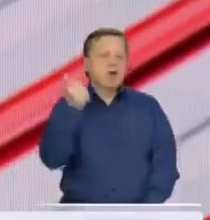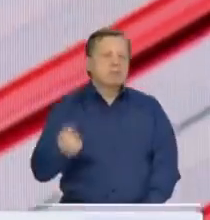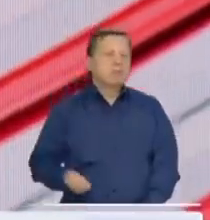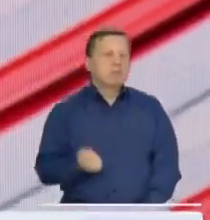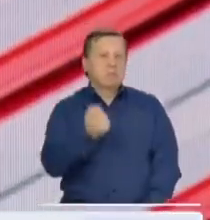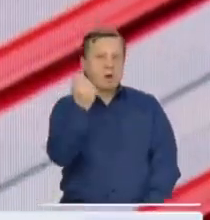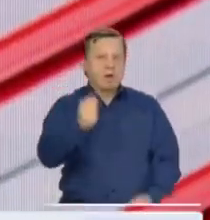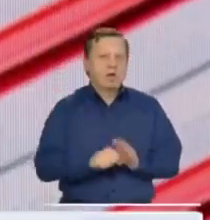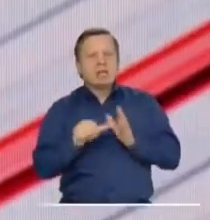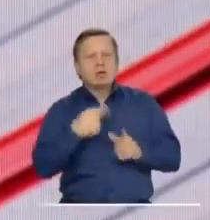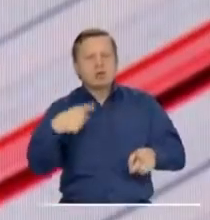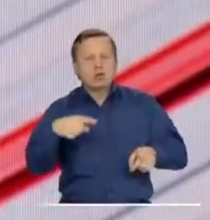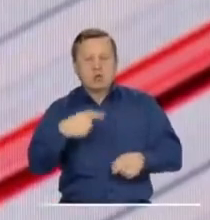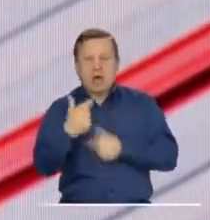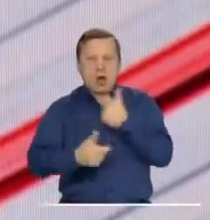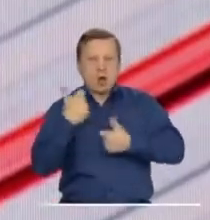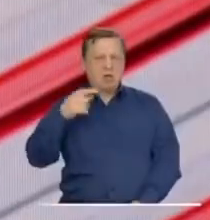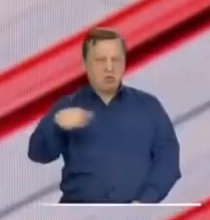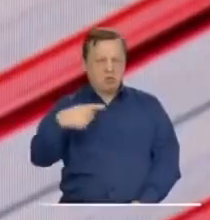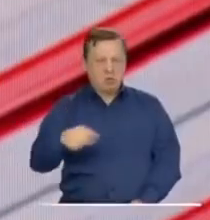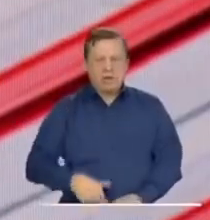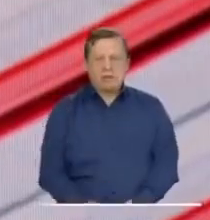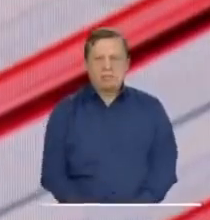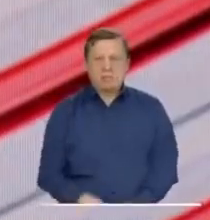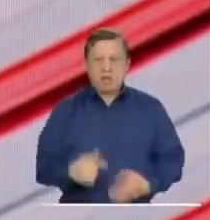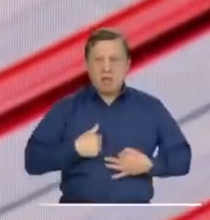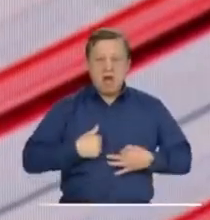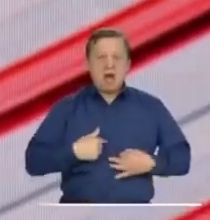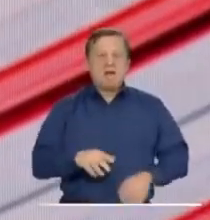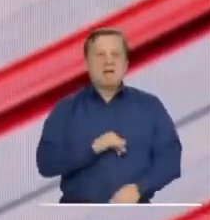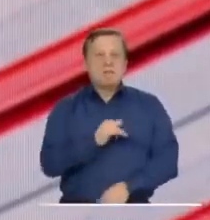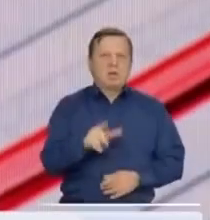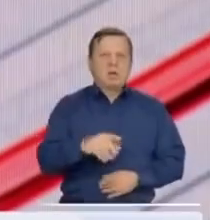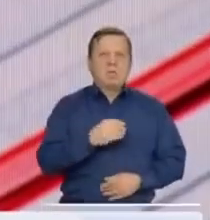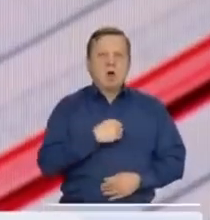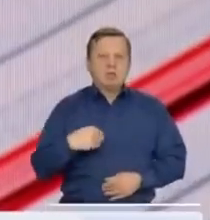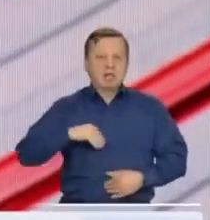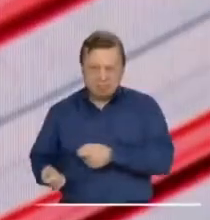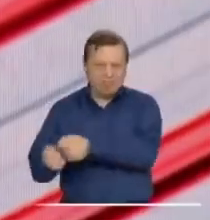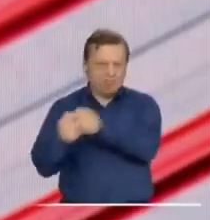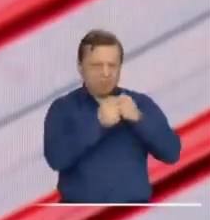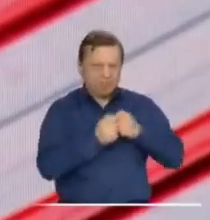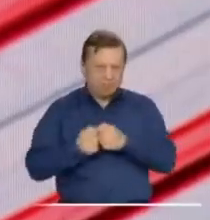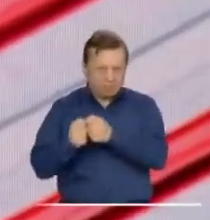przedsiębiorców, polskim przedsiębiorcom. W imieniu wszystkich polskich przedsiębiorców,